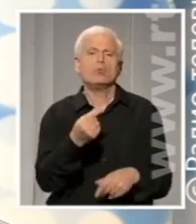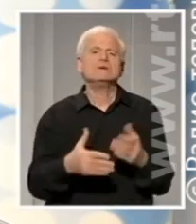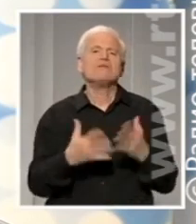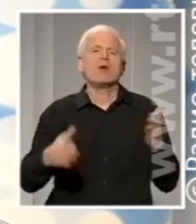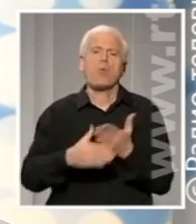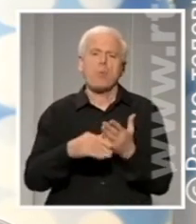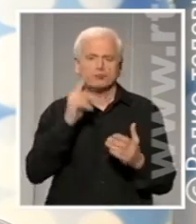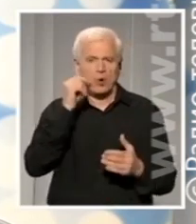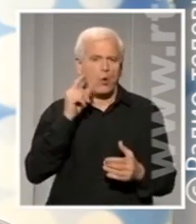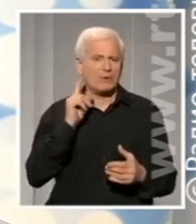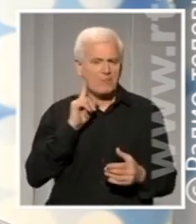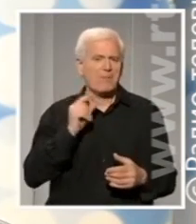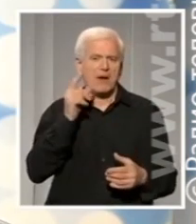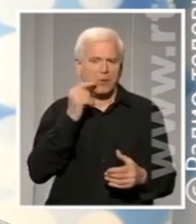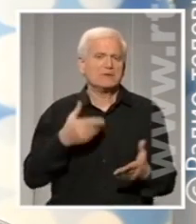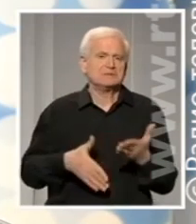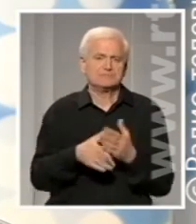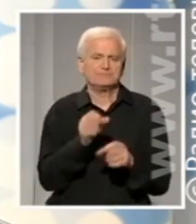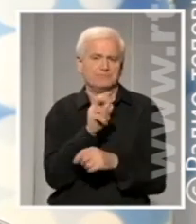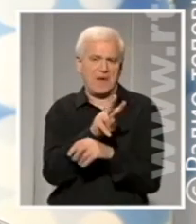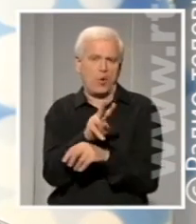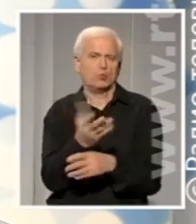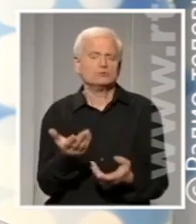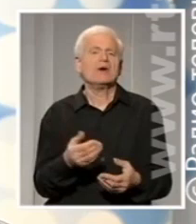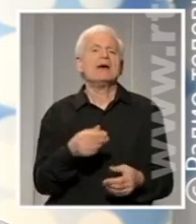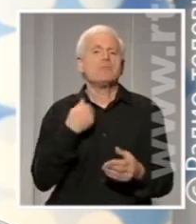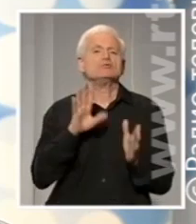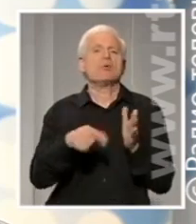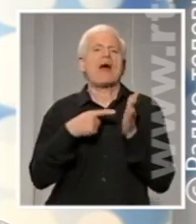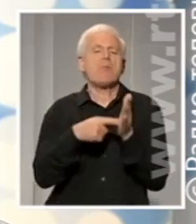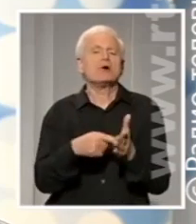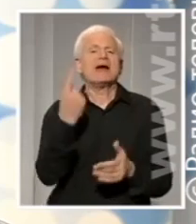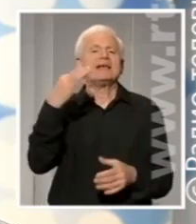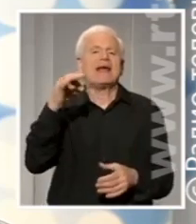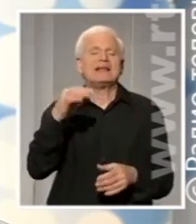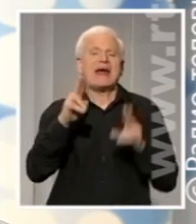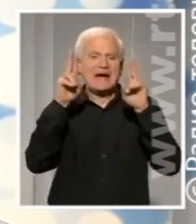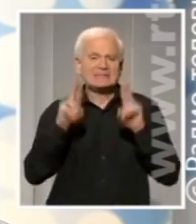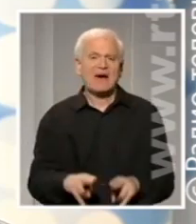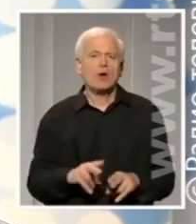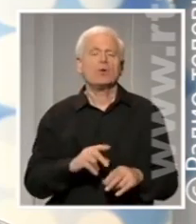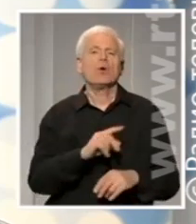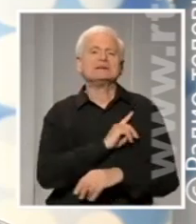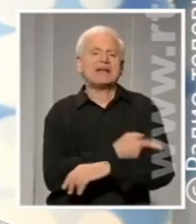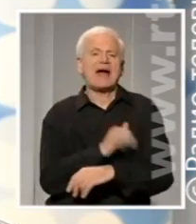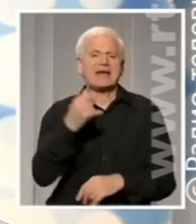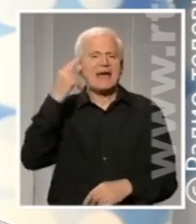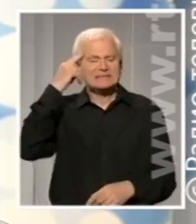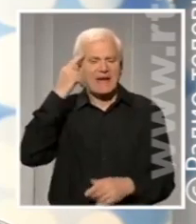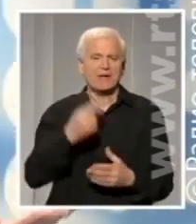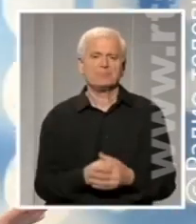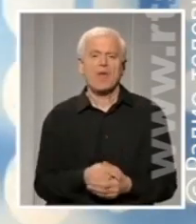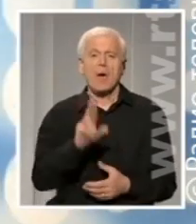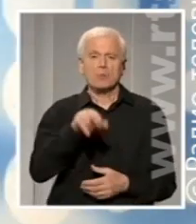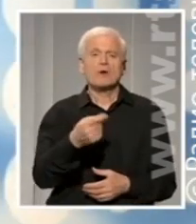pomoć roditelja, jedino na taj način i možemo pokazati da je zapravo jedina istinska moć znanje. Možda će im ovo biti